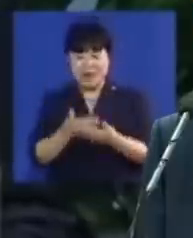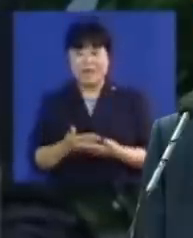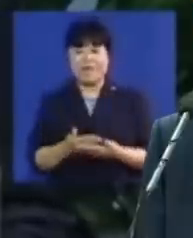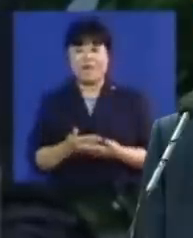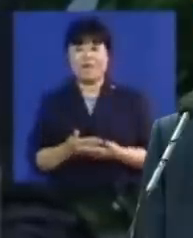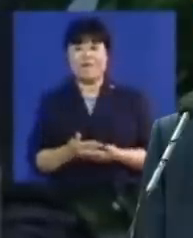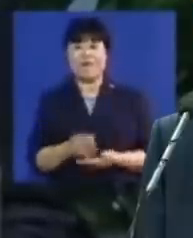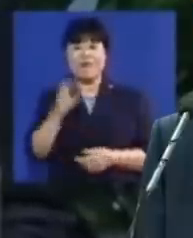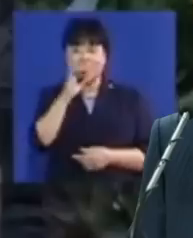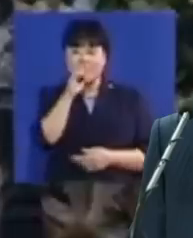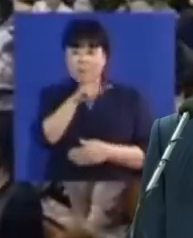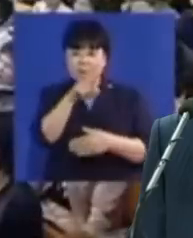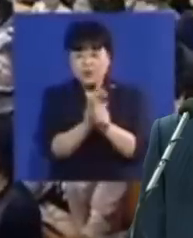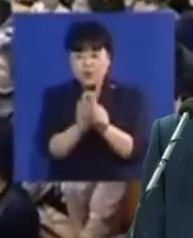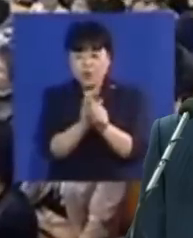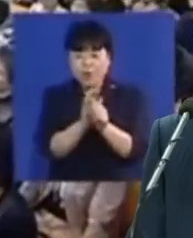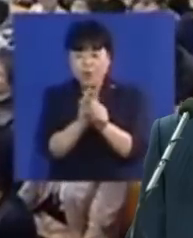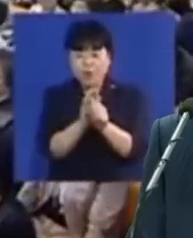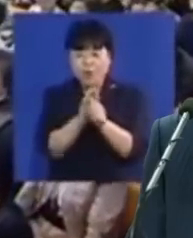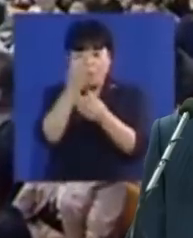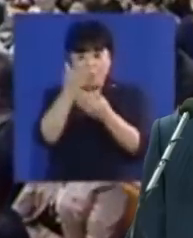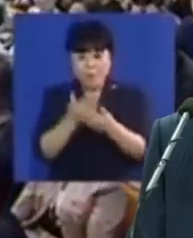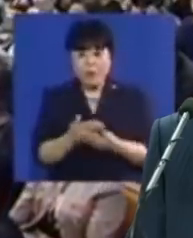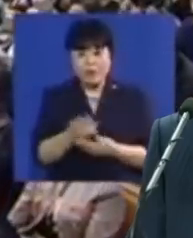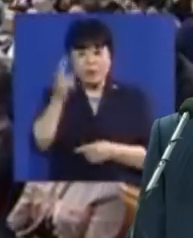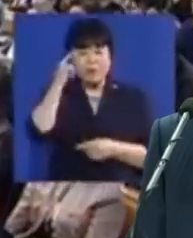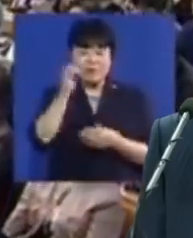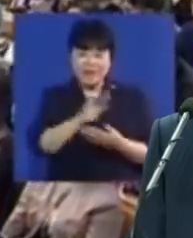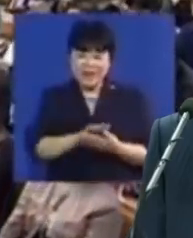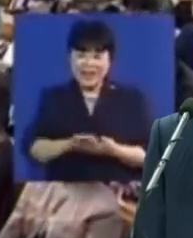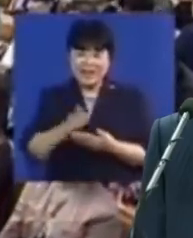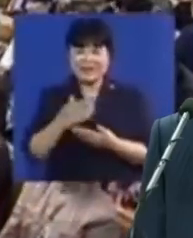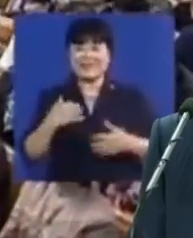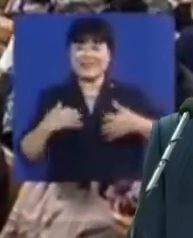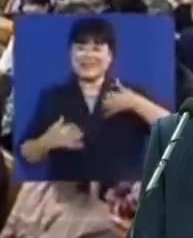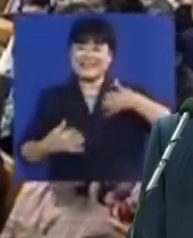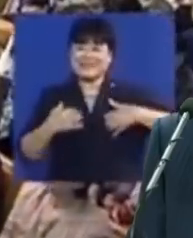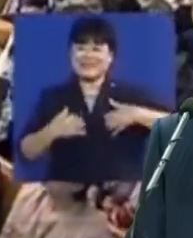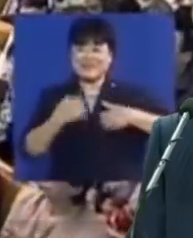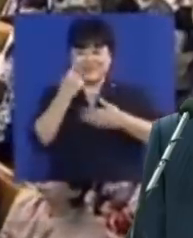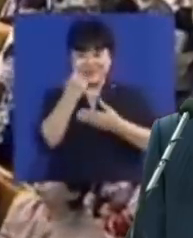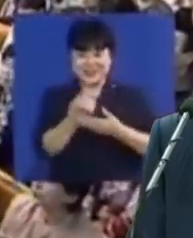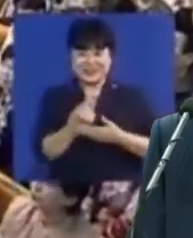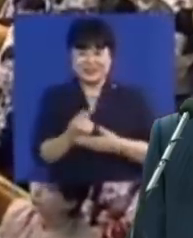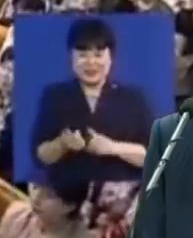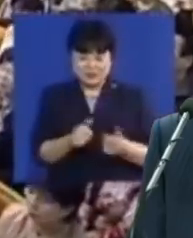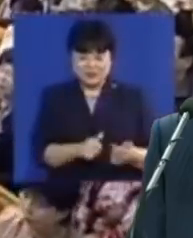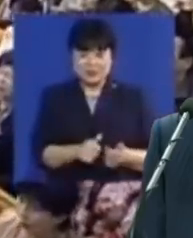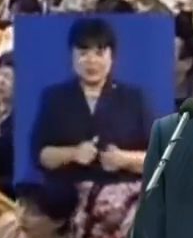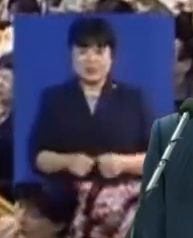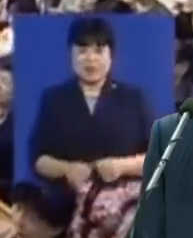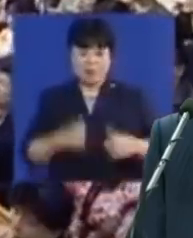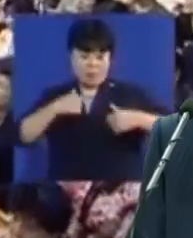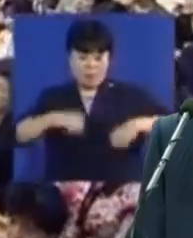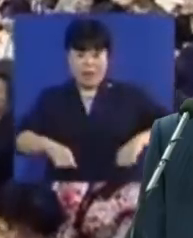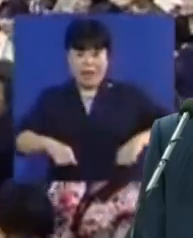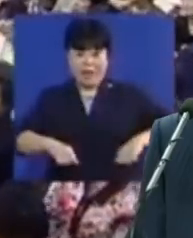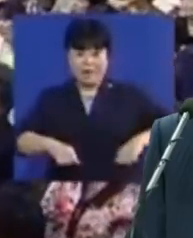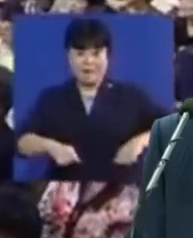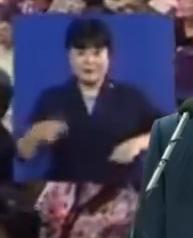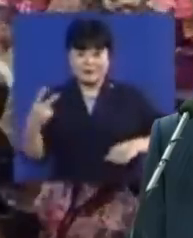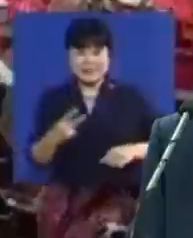시인한 결과에 마음에 굉장한 위로를 받고 평안으로 기쁨이 와서 죽을라 그런 것 다 포기하고